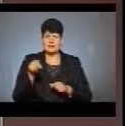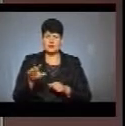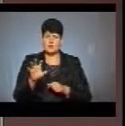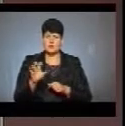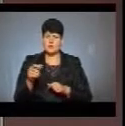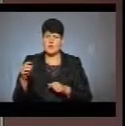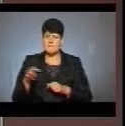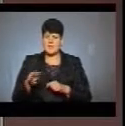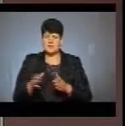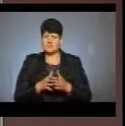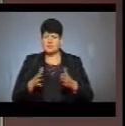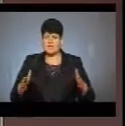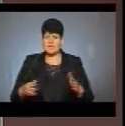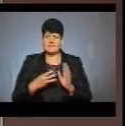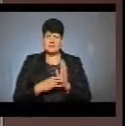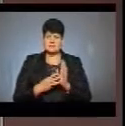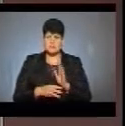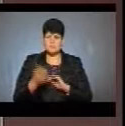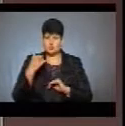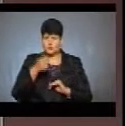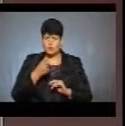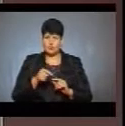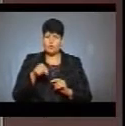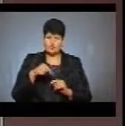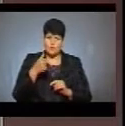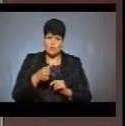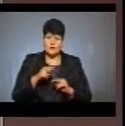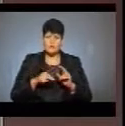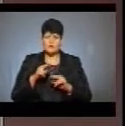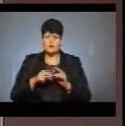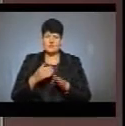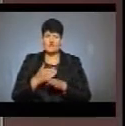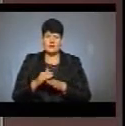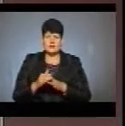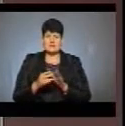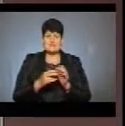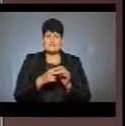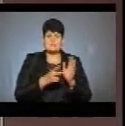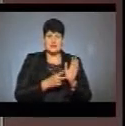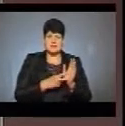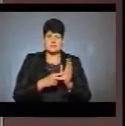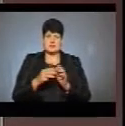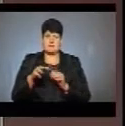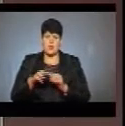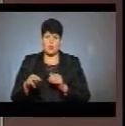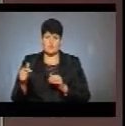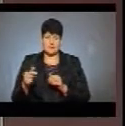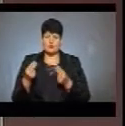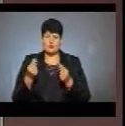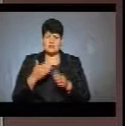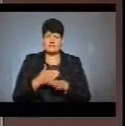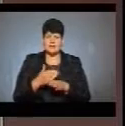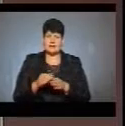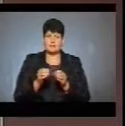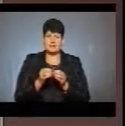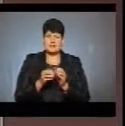метрів, ширина – 80. Минулого року та цього року на будівництво виділили по 17 мільйонів гривень. Кошти виділяли по